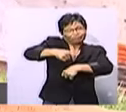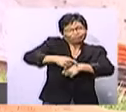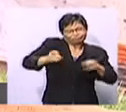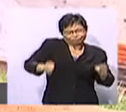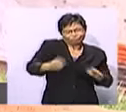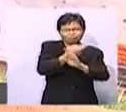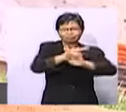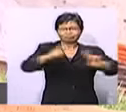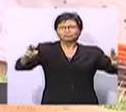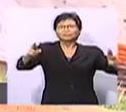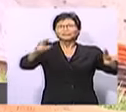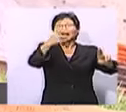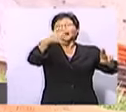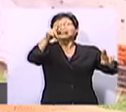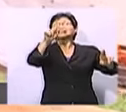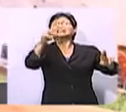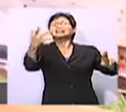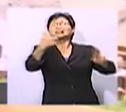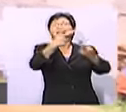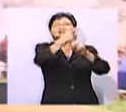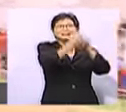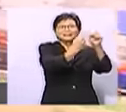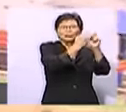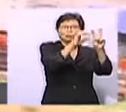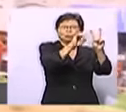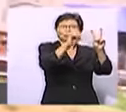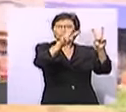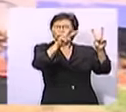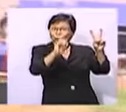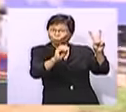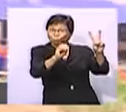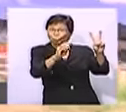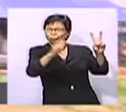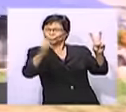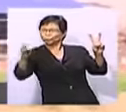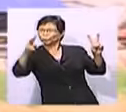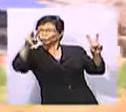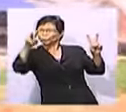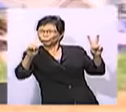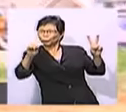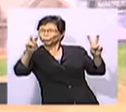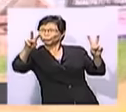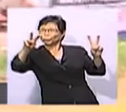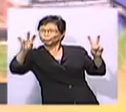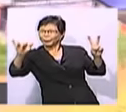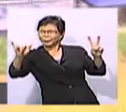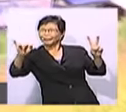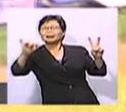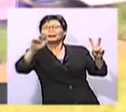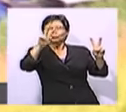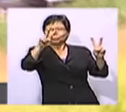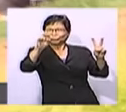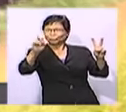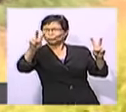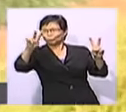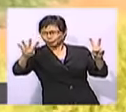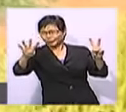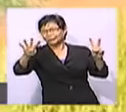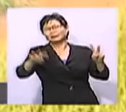untuk menyiapkan projek LRT3 dari tahun 2020 ke tahun 2024.